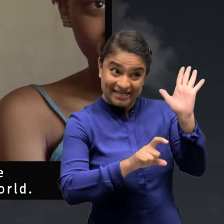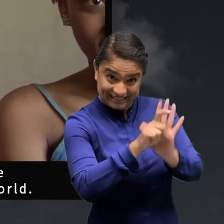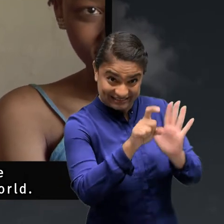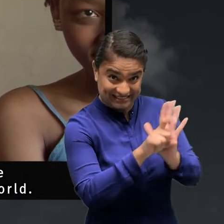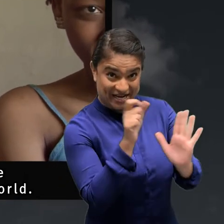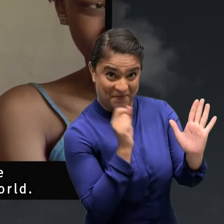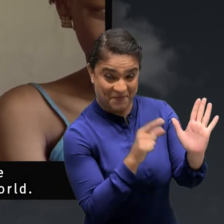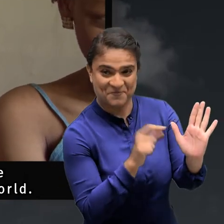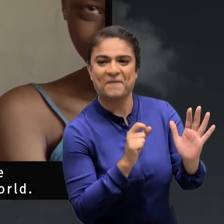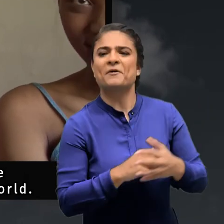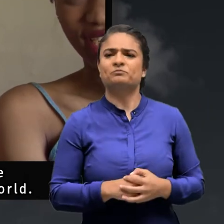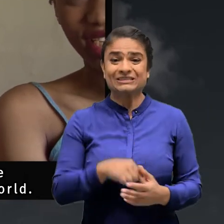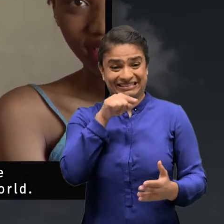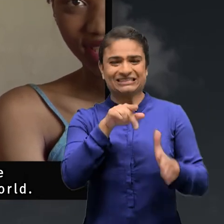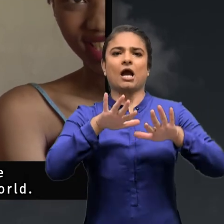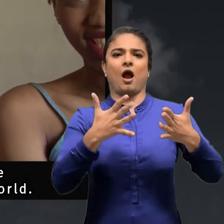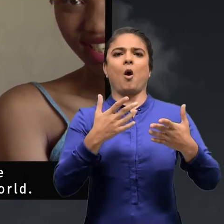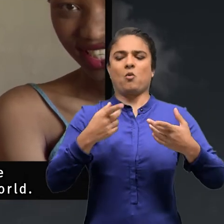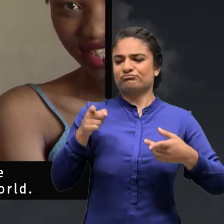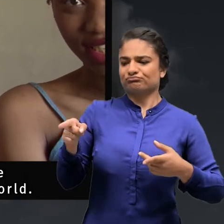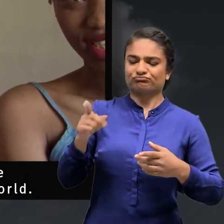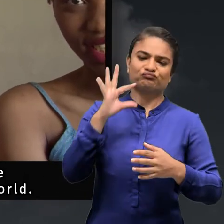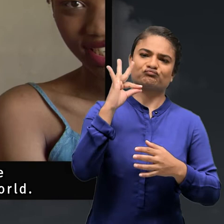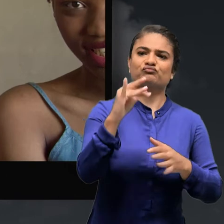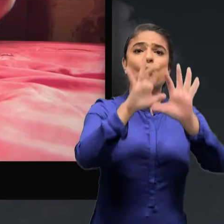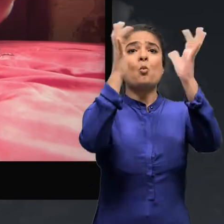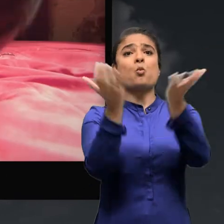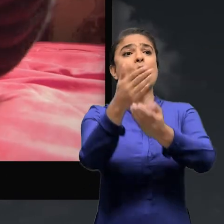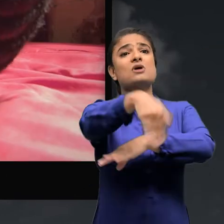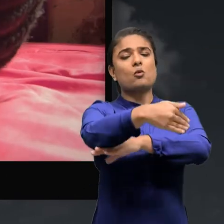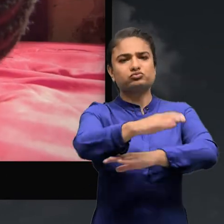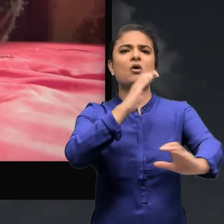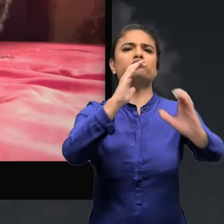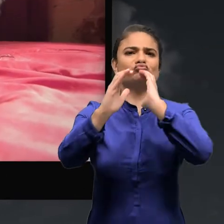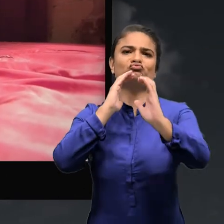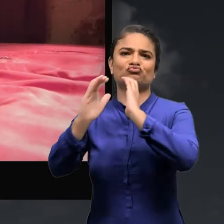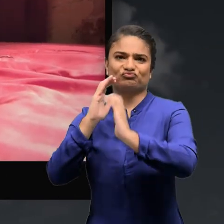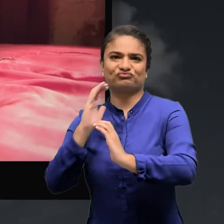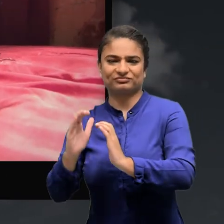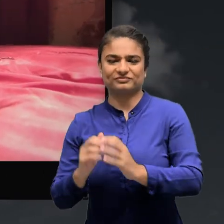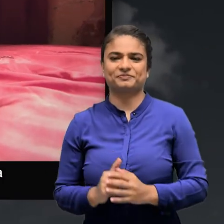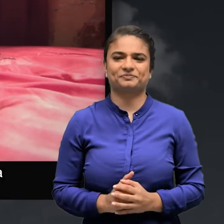nakwi-Instagram unaye ucommunicate ngolo hlobo ne-assigned world aids. Yes.